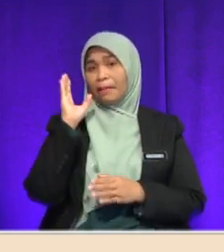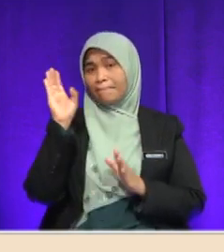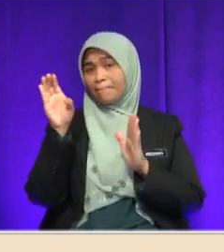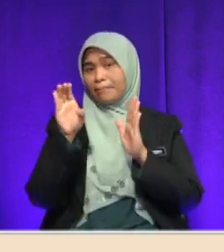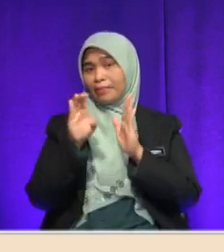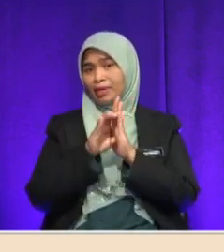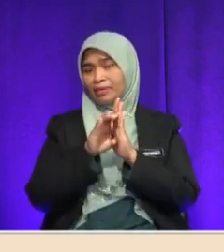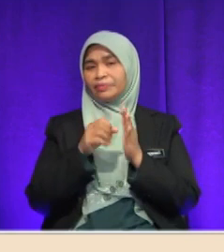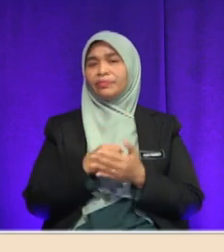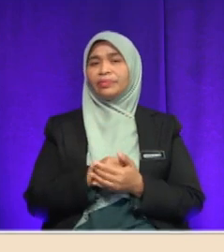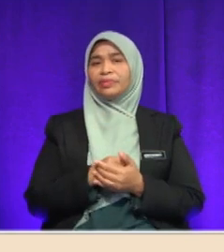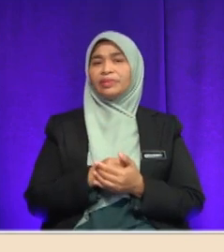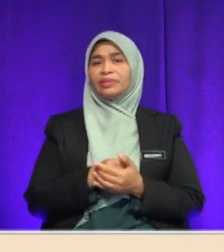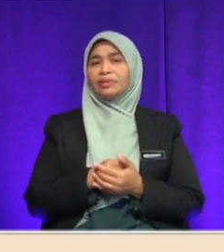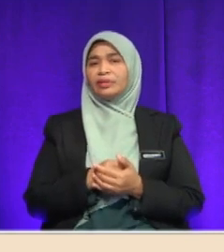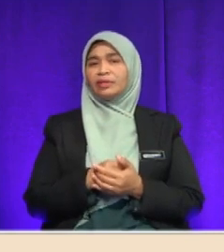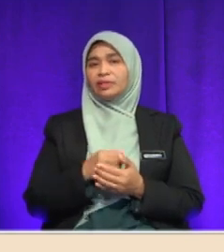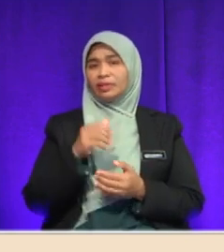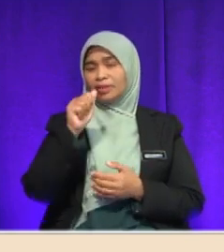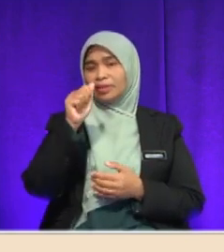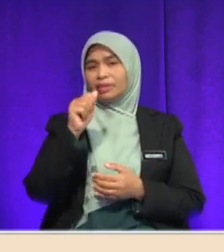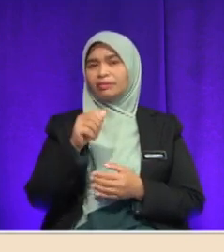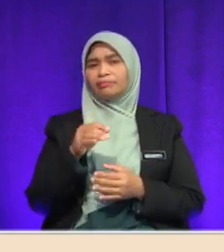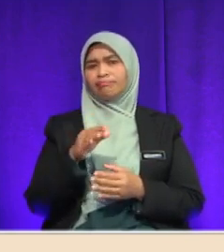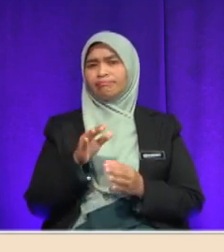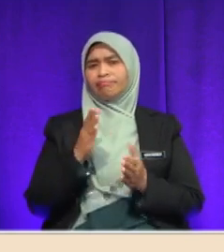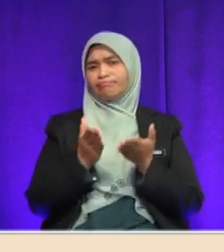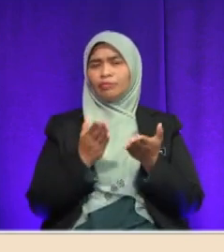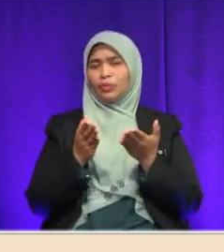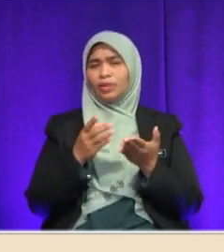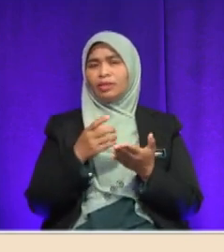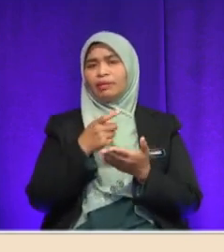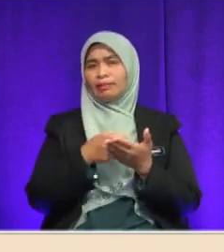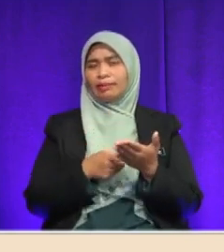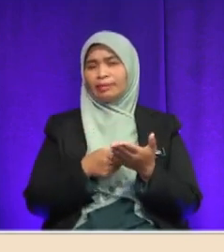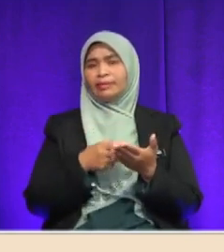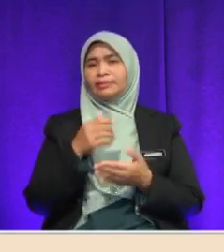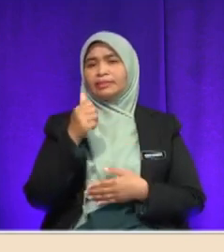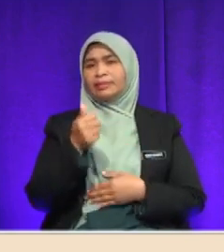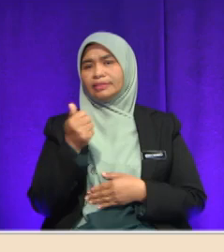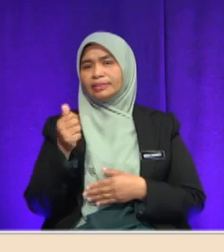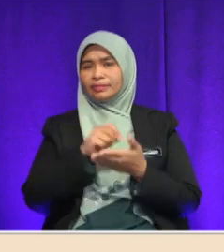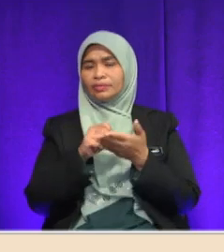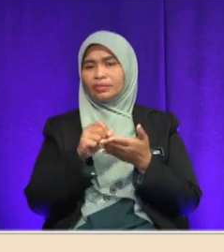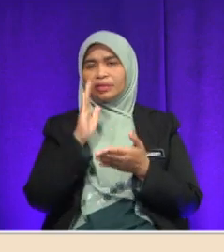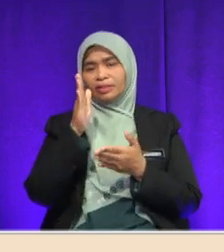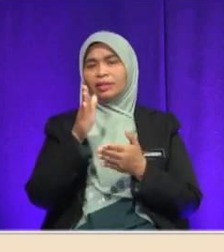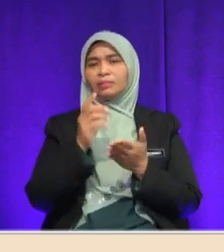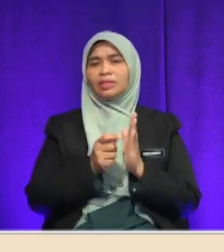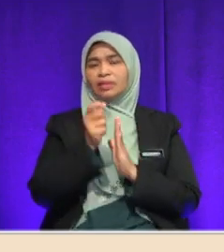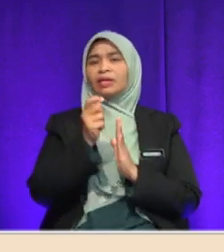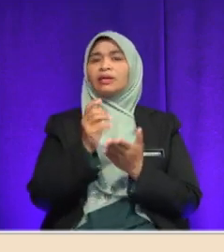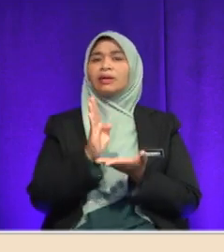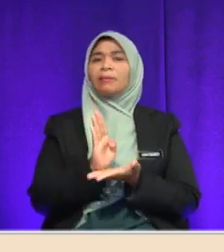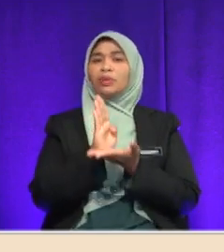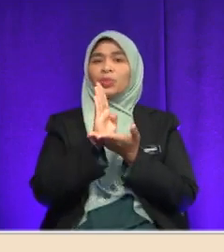Okey. A, jangkaan harga alat tulis akan naik pada masa depan. B, bantuan keuangan diberi kepada